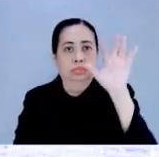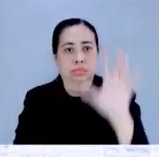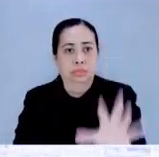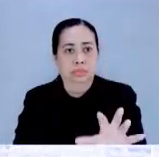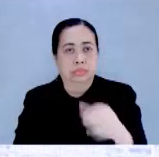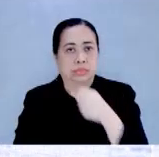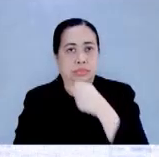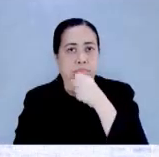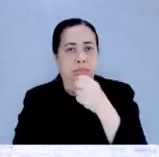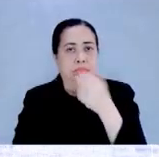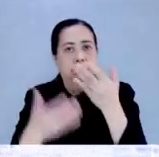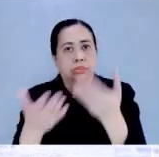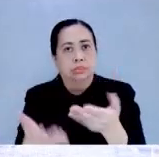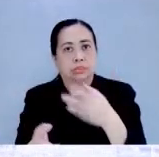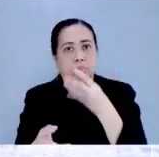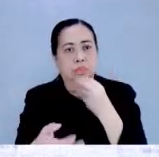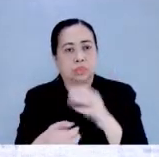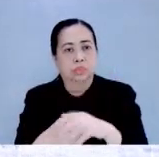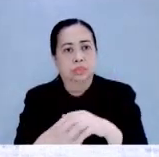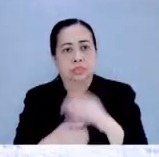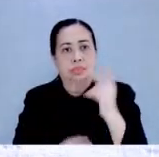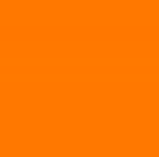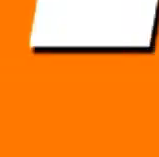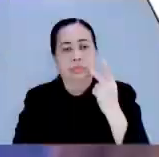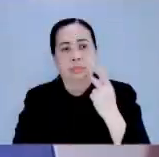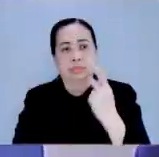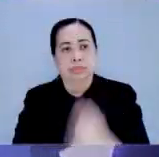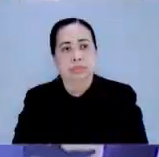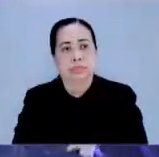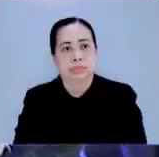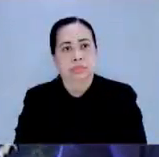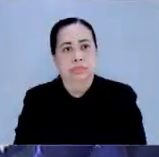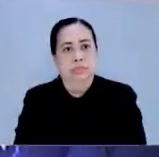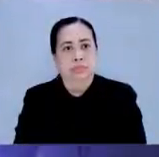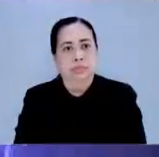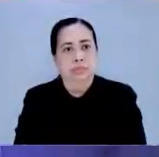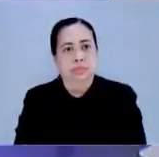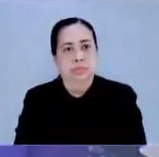sa frontline ng balitang yan, si Carrie Cator.